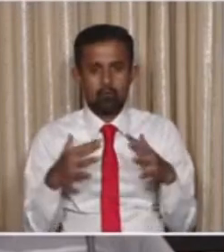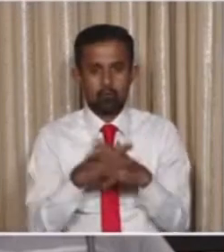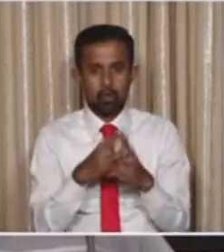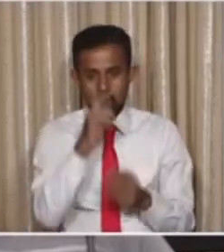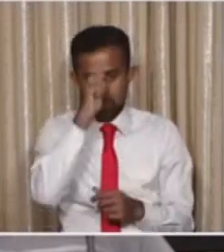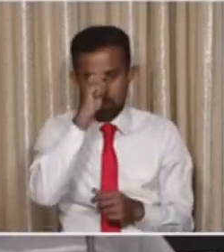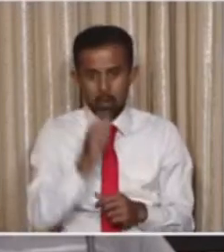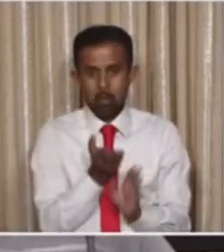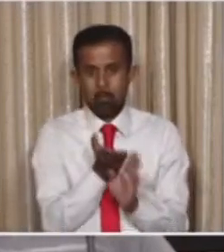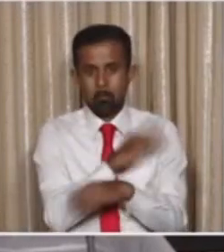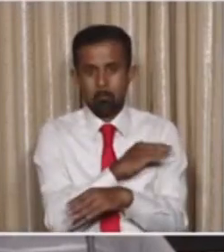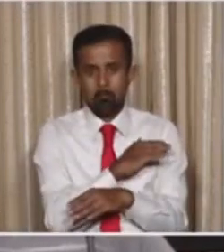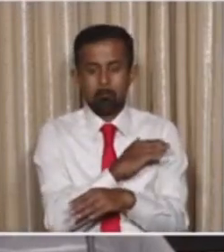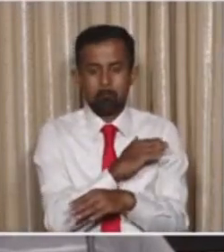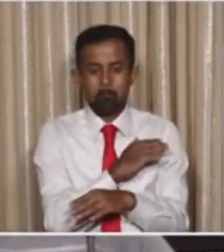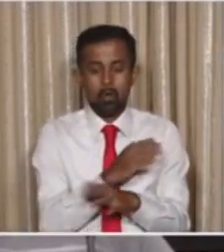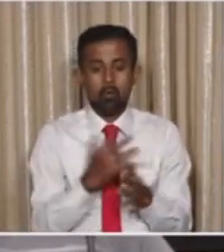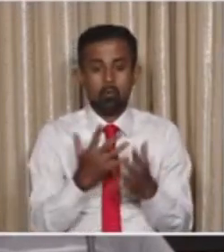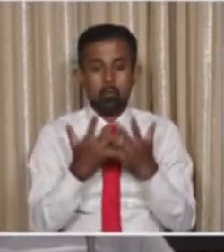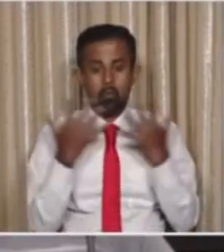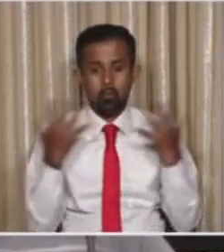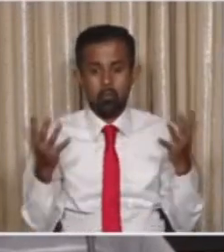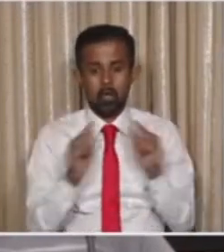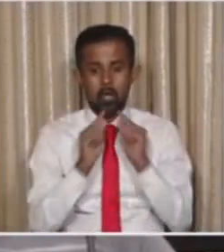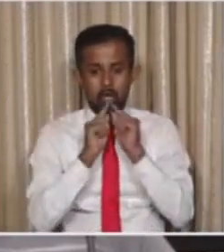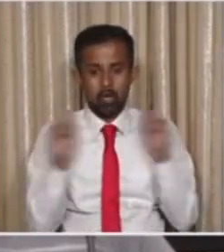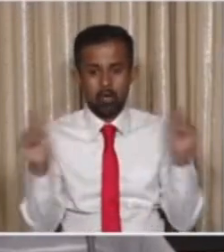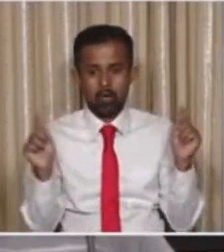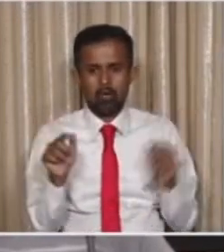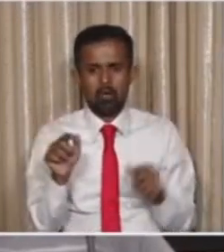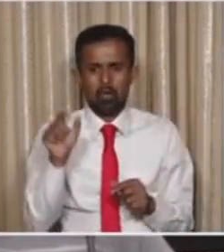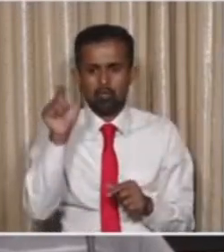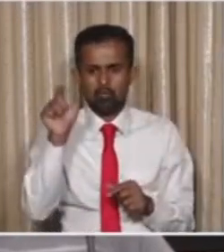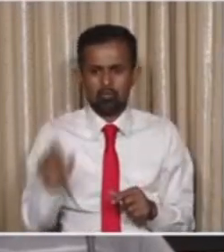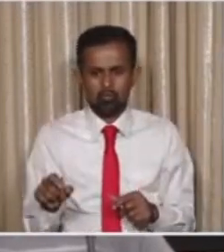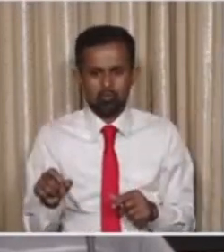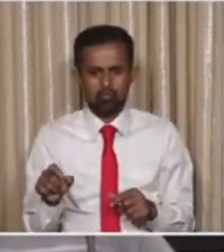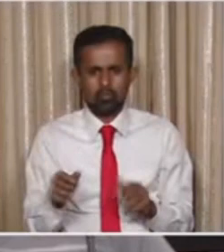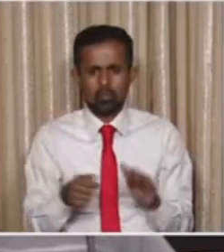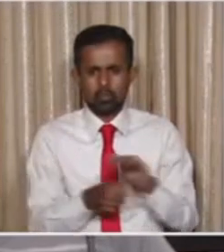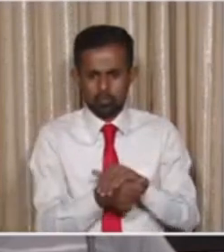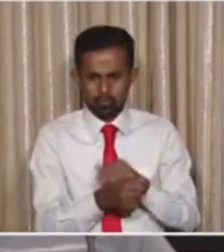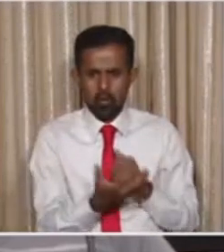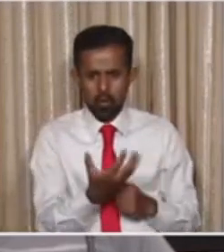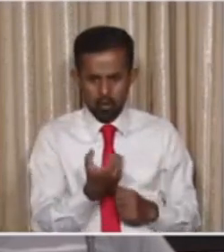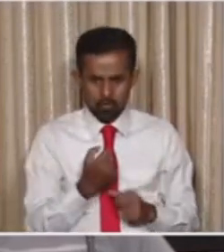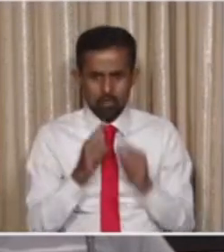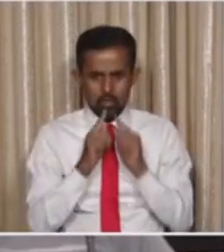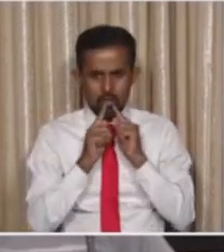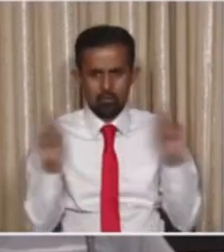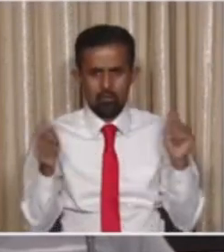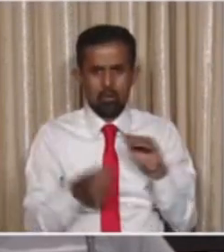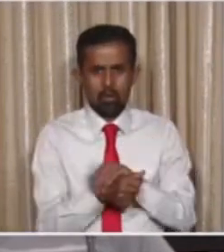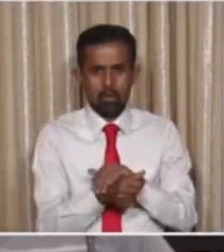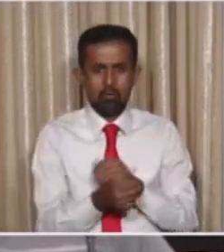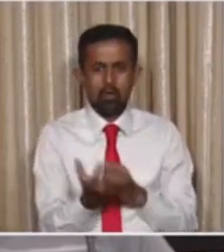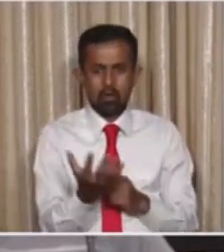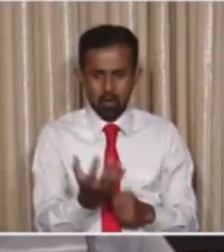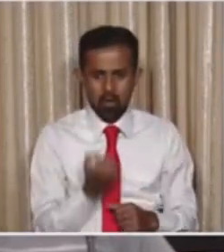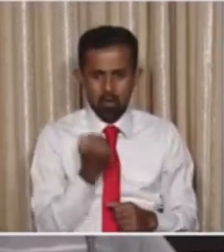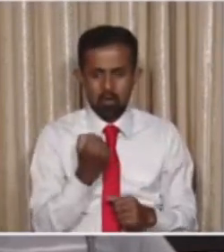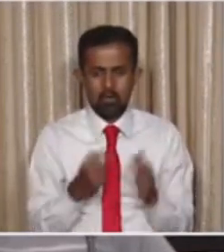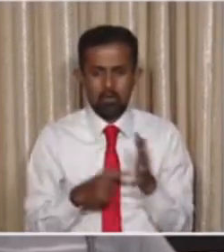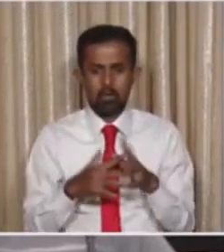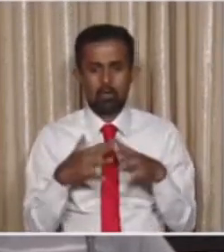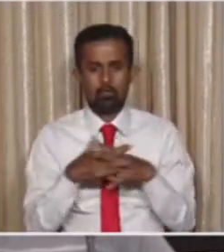මහත්මයා පහුගිය දවස්වල ඉතාමත්ම ආන්දෝලනාත්මක ප්‍රකාශයක් කරලා කවුරු හරි කියන්නේ මේ සම්බන්ධයෙන් අල්ලසක් ගත්තා කියලා කිව්වා. අල්ලසක් ගන්න ඕන නම් අල්ලසක් ගන්න ඕනේ